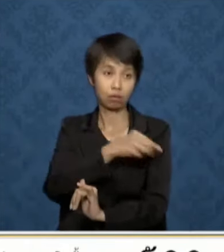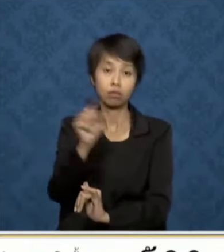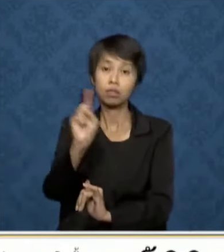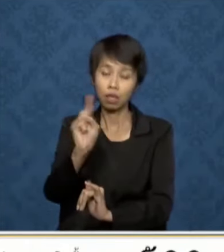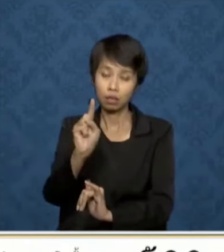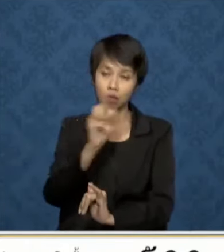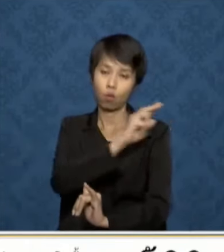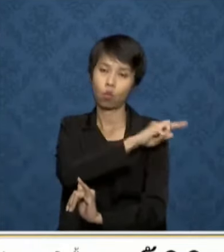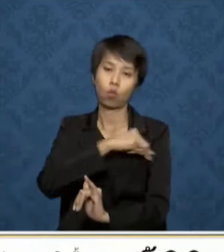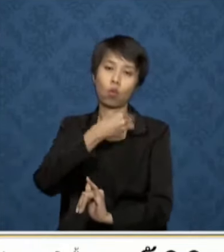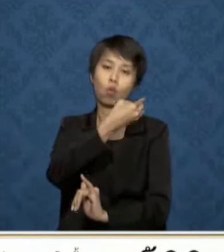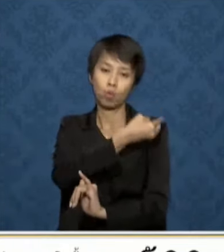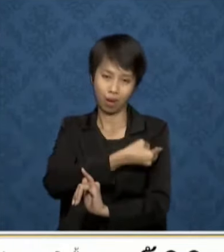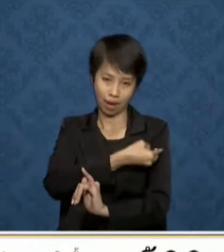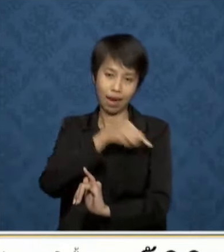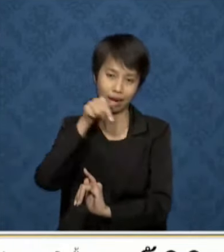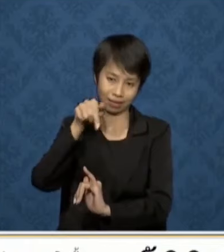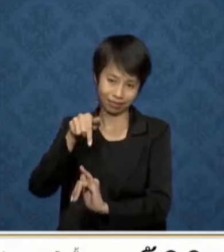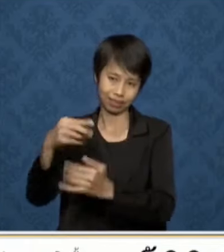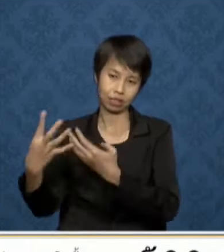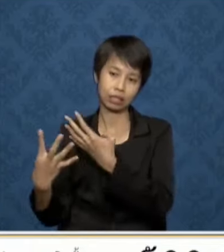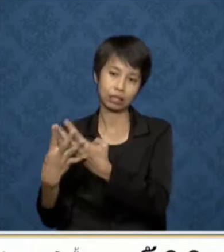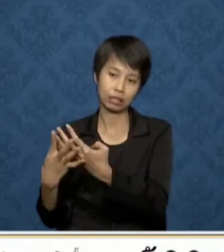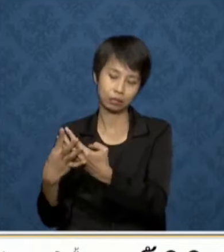ที่โรงพิ heps internet